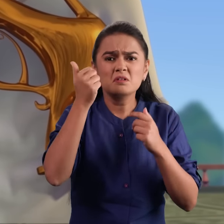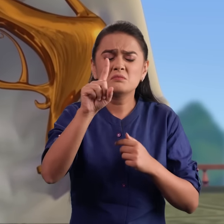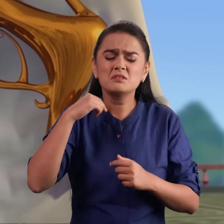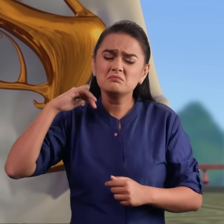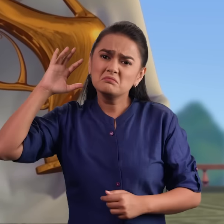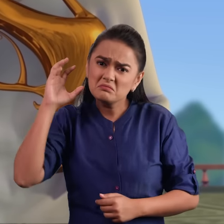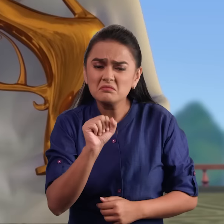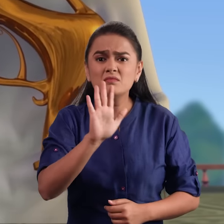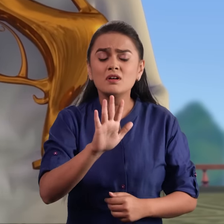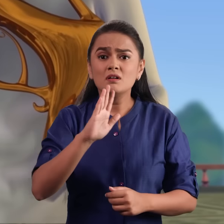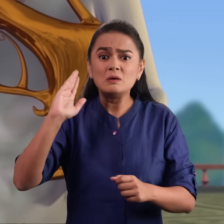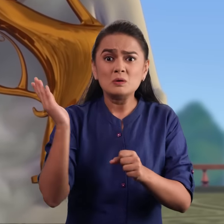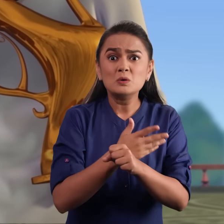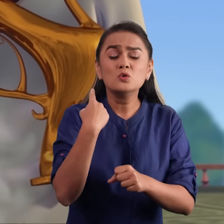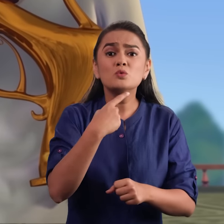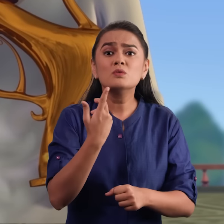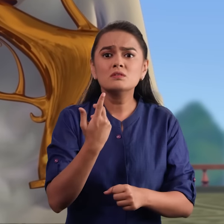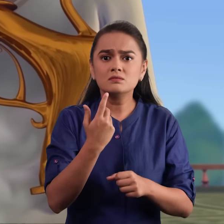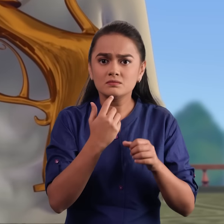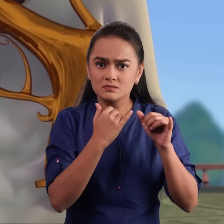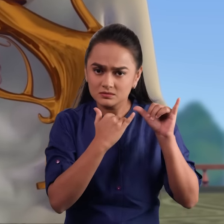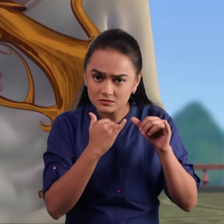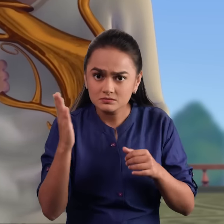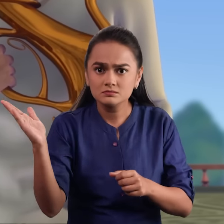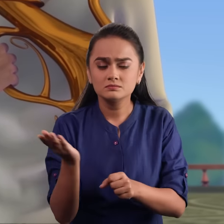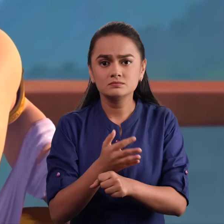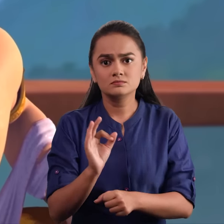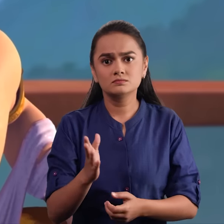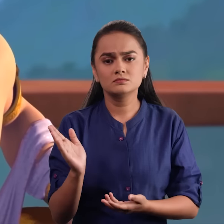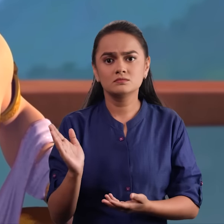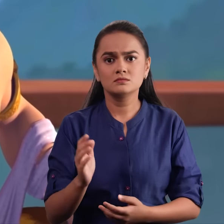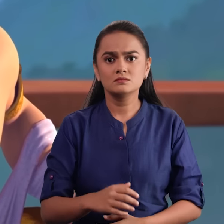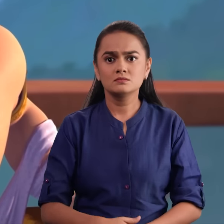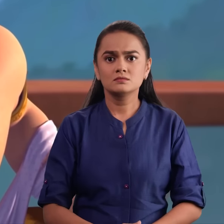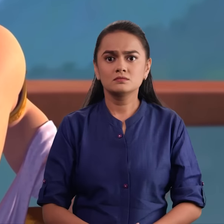किंतु समाचार है कि उसका संहार आपके काल दूत के ही हाथों हुआ है।